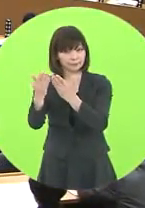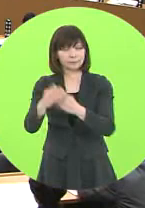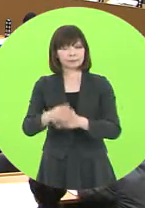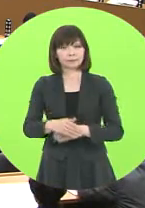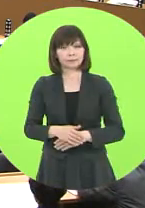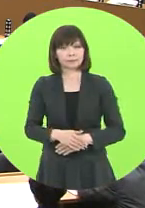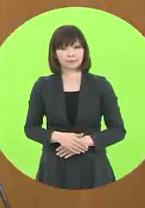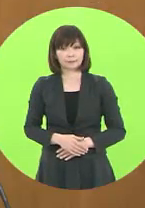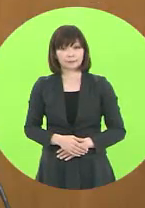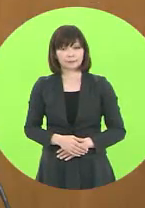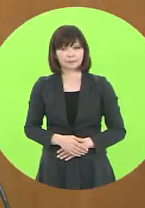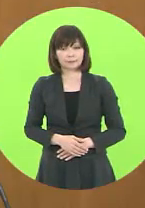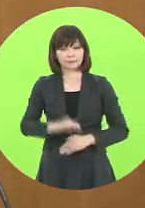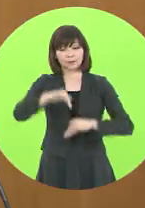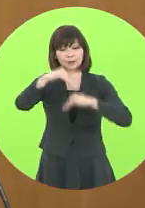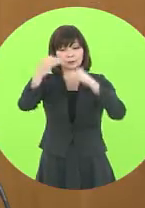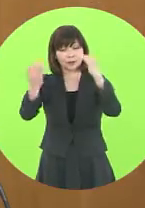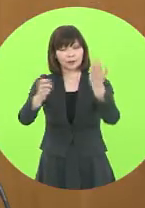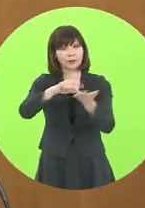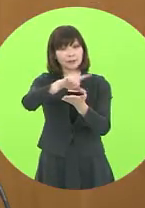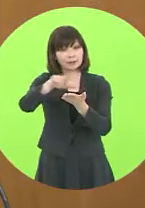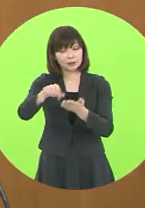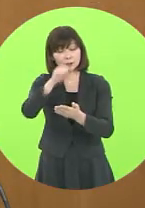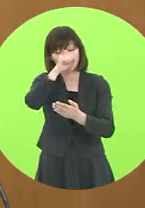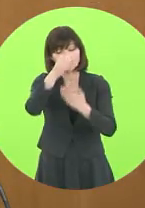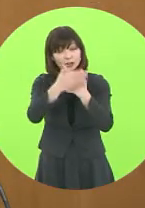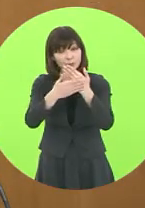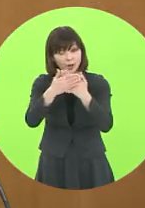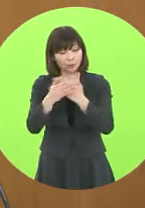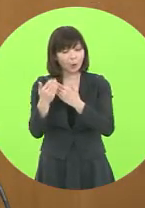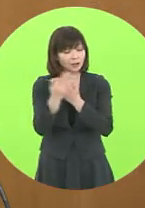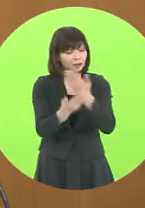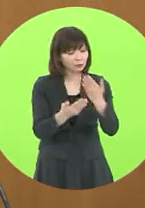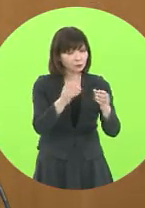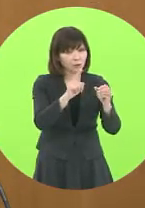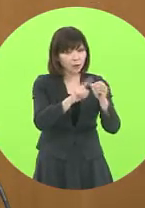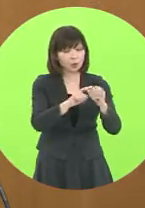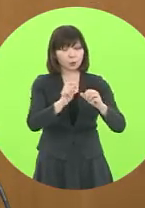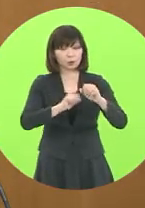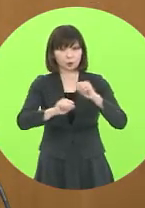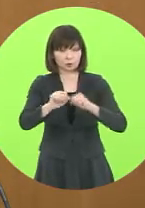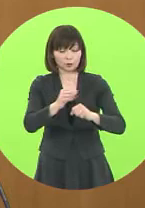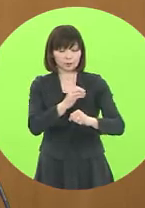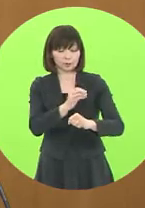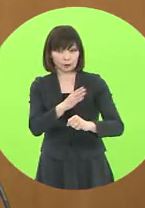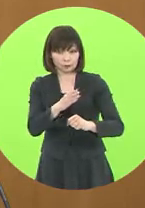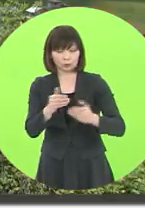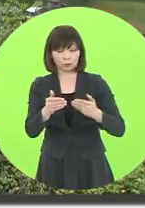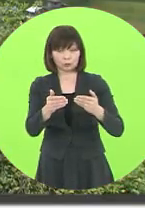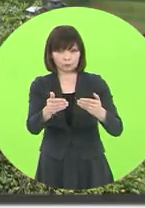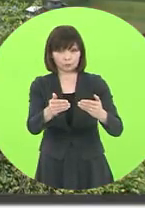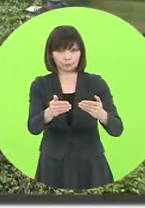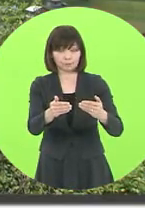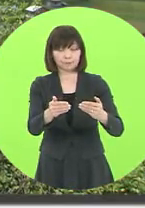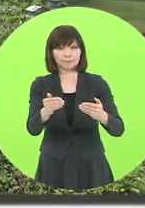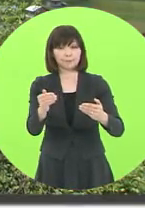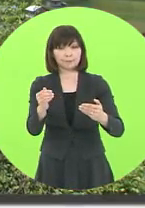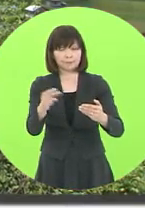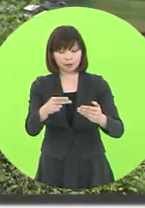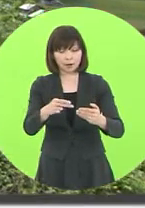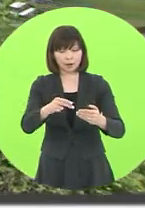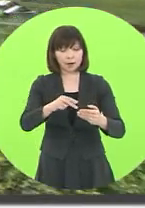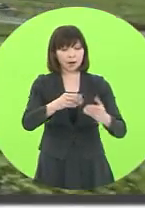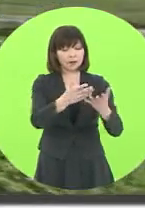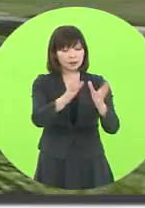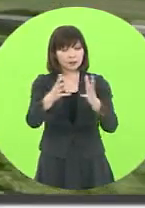。 中山間地域の価値を引き継いでいくための取り組みを積極的に進めつつ、さらに集落の